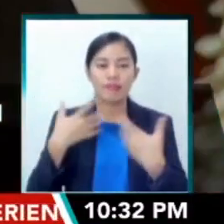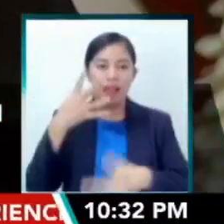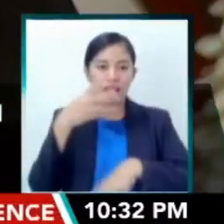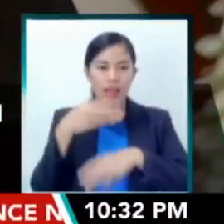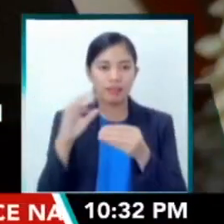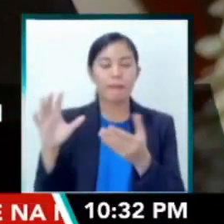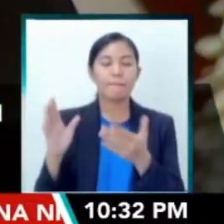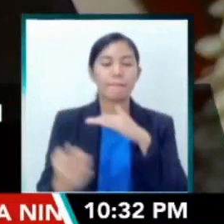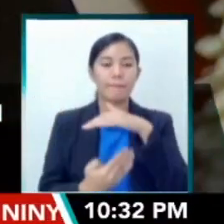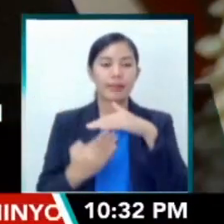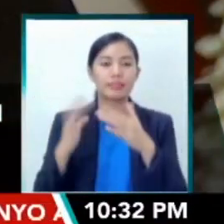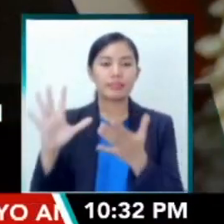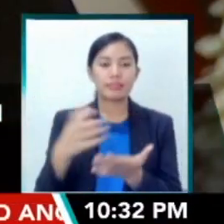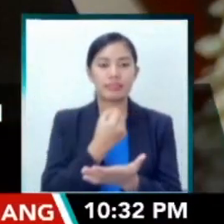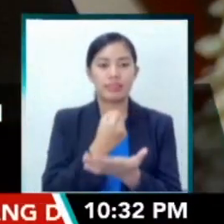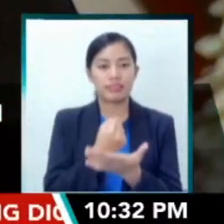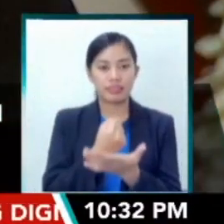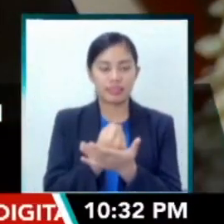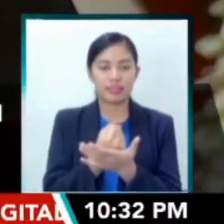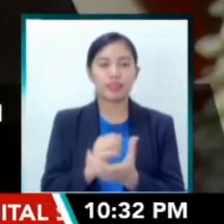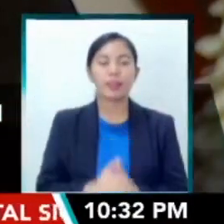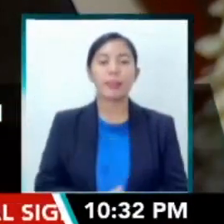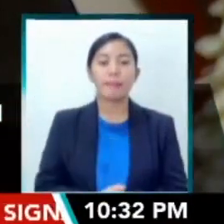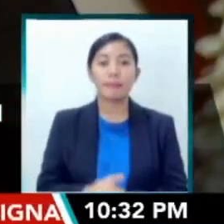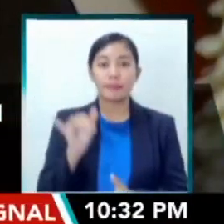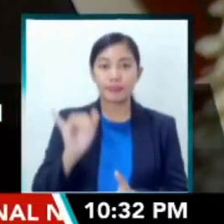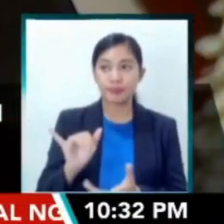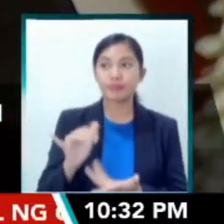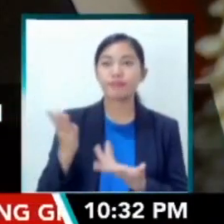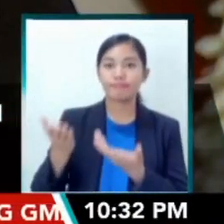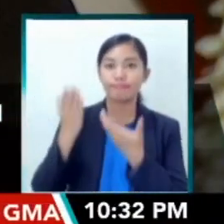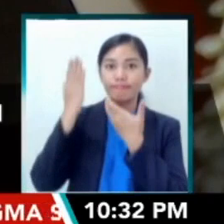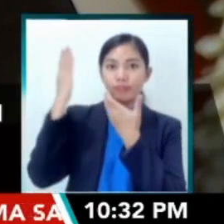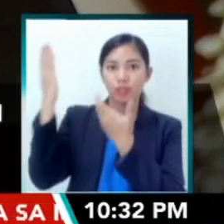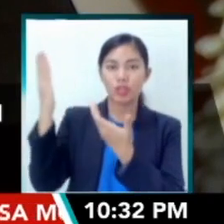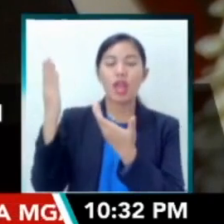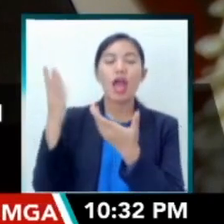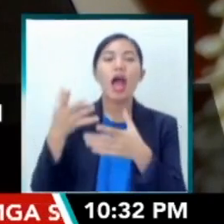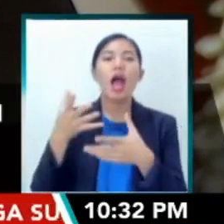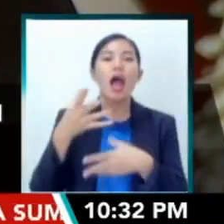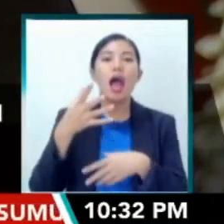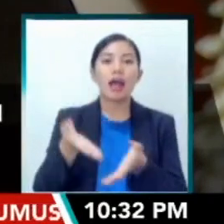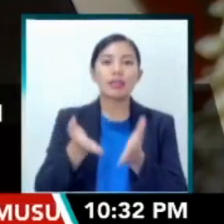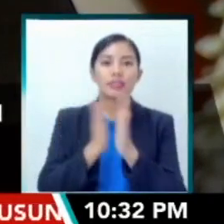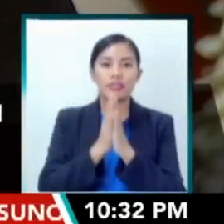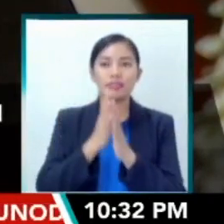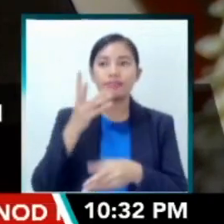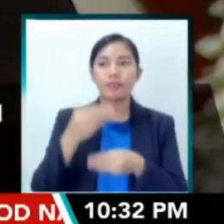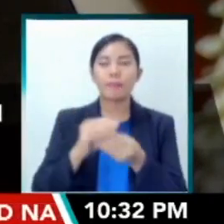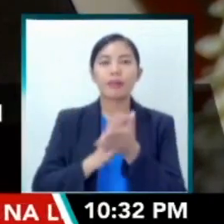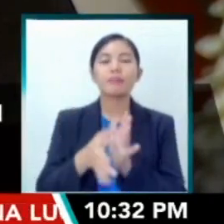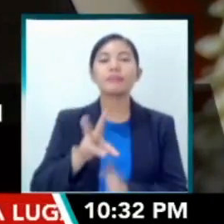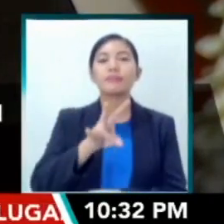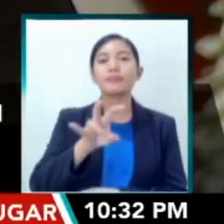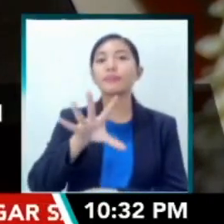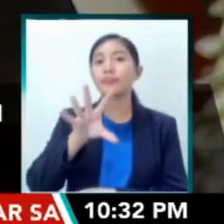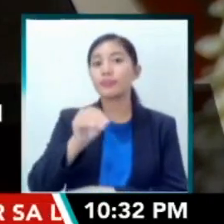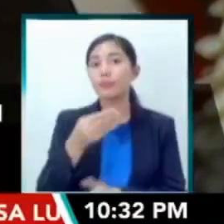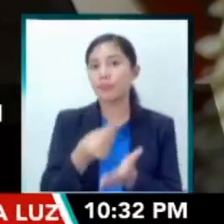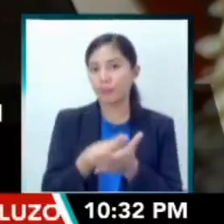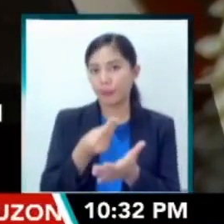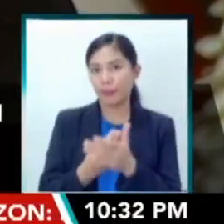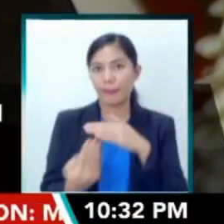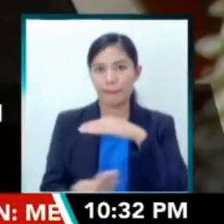Isa sa mga nakasalang na petisyon ay humihingi ng uniform increase na 750 pesos minimum wage para sa mga